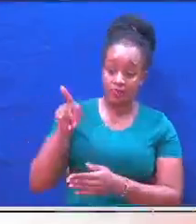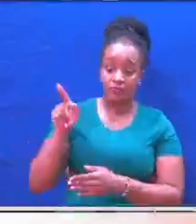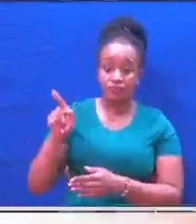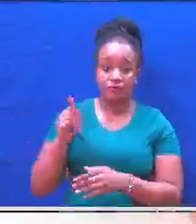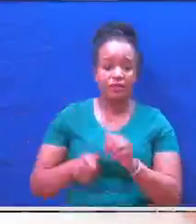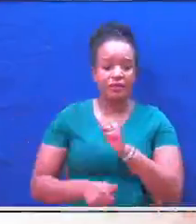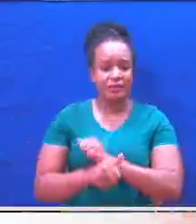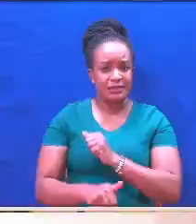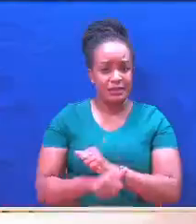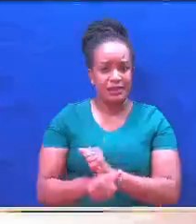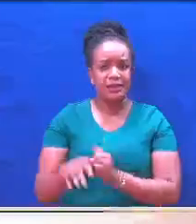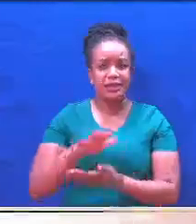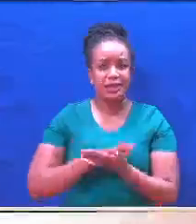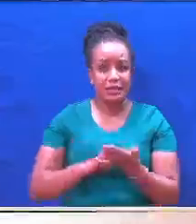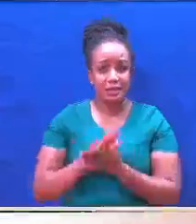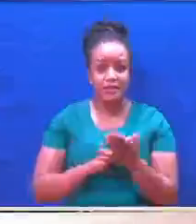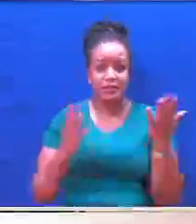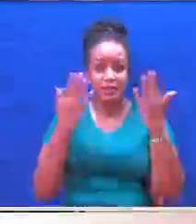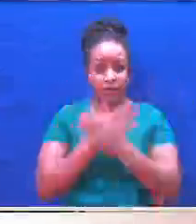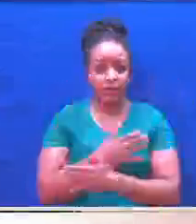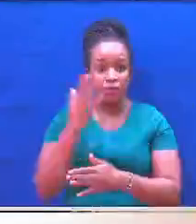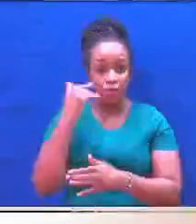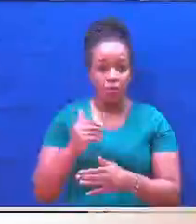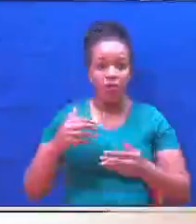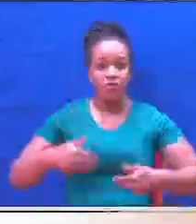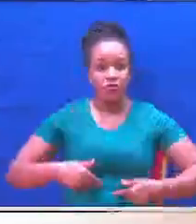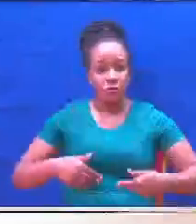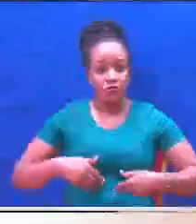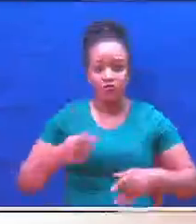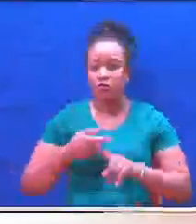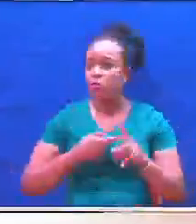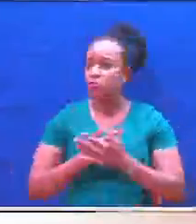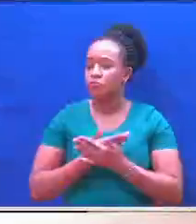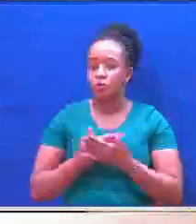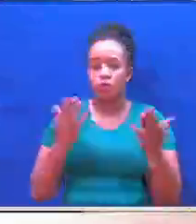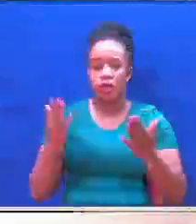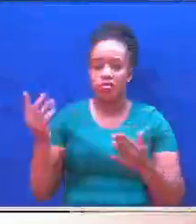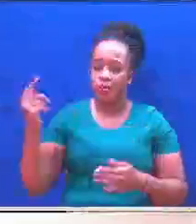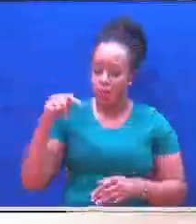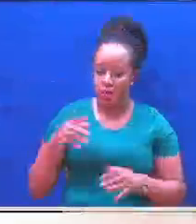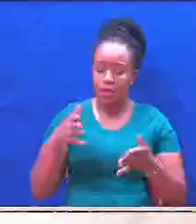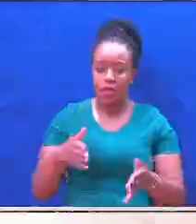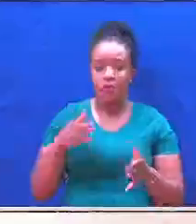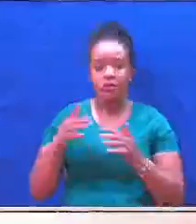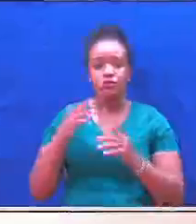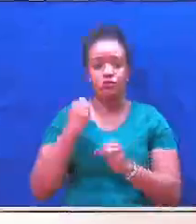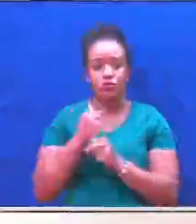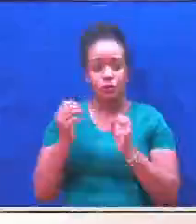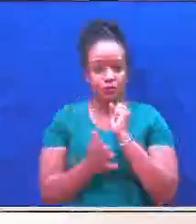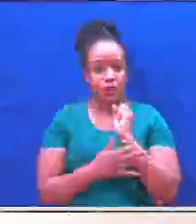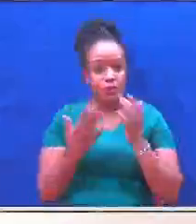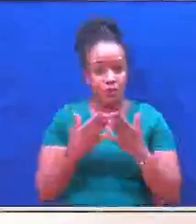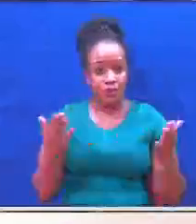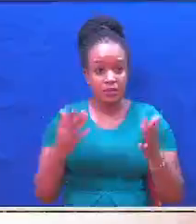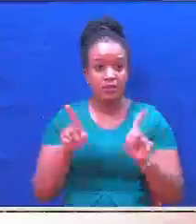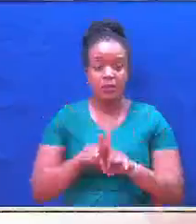kuwa hatari nyakati za jioni, kwani makundi ya vijana wasiojulikana huchukua muda mwingi hapa na sasa wanaitaka